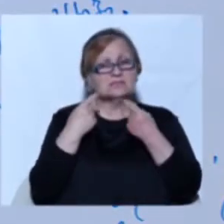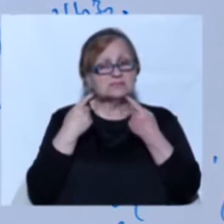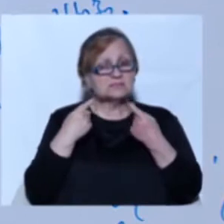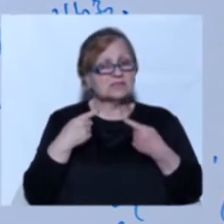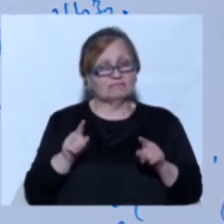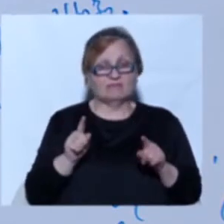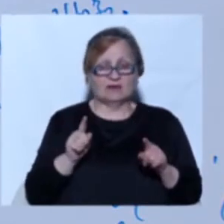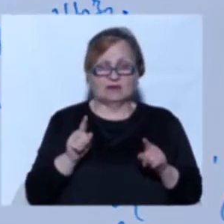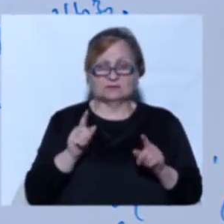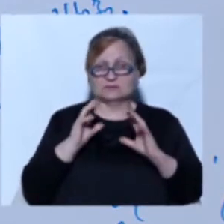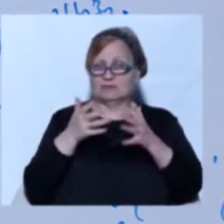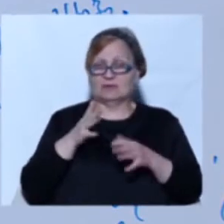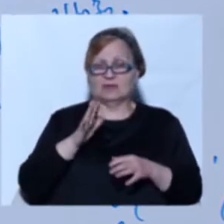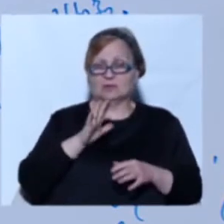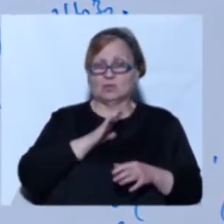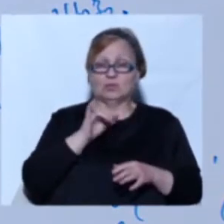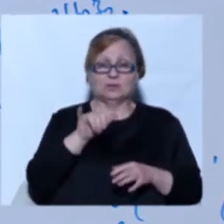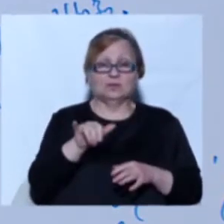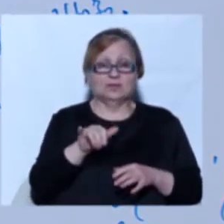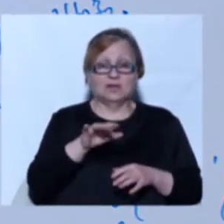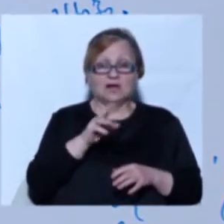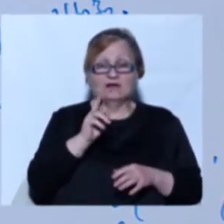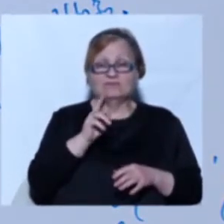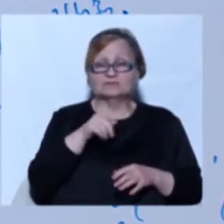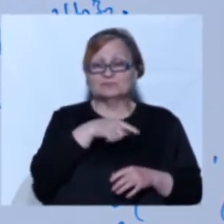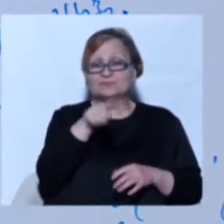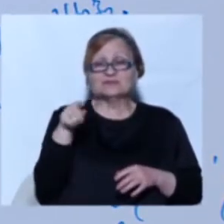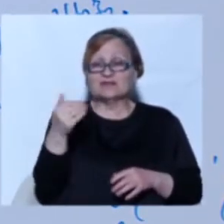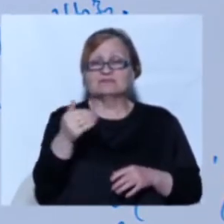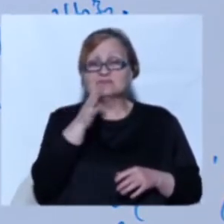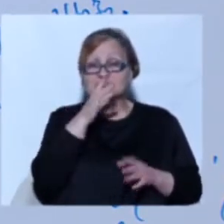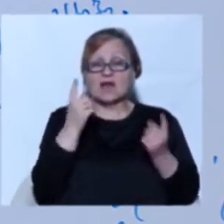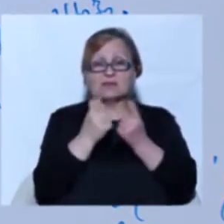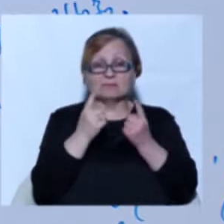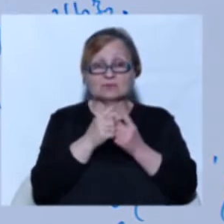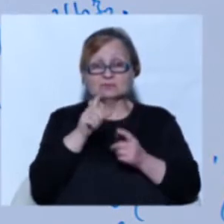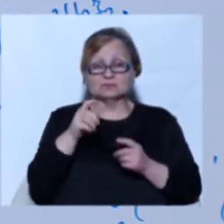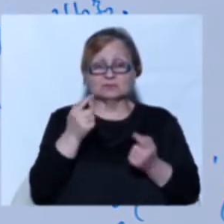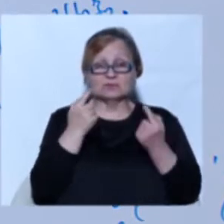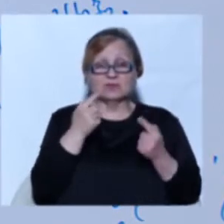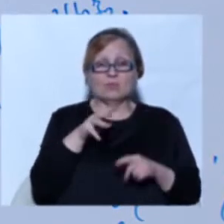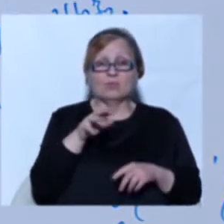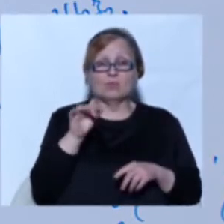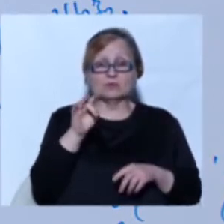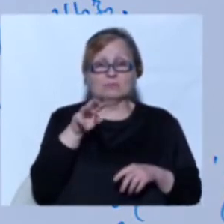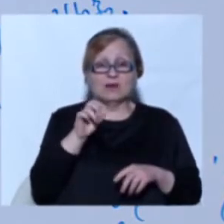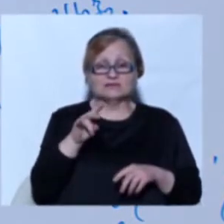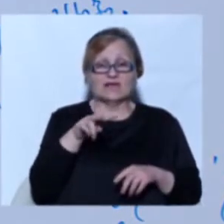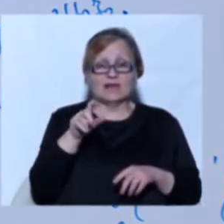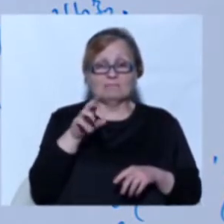სამყარო ჰქონდა. Და როგორც მისი თანამედროვე პოეტი, ასევე დიდი პოეტი მურმალებანიძე